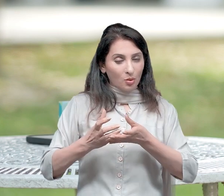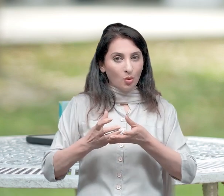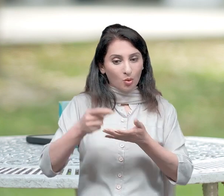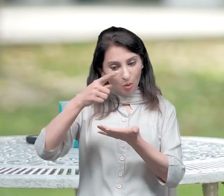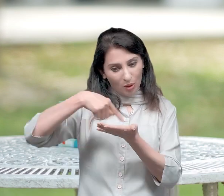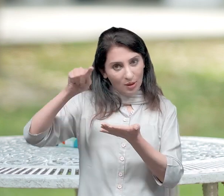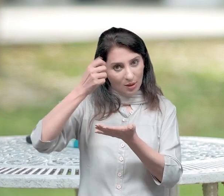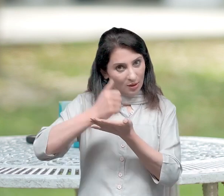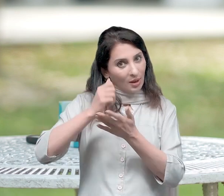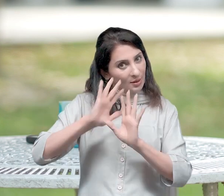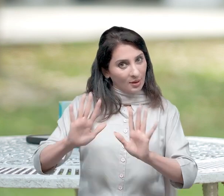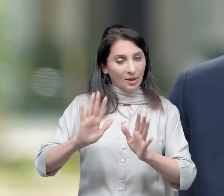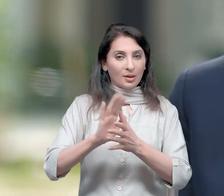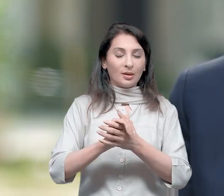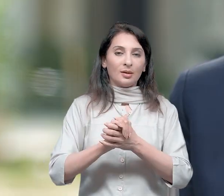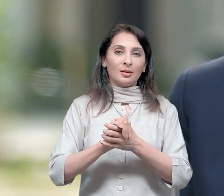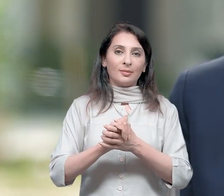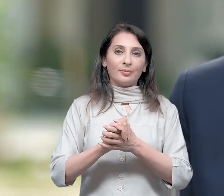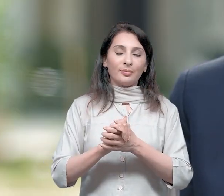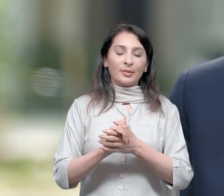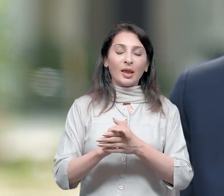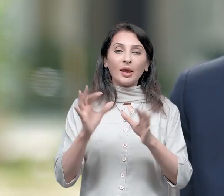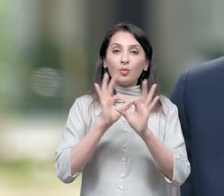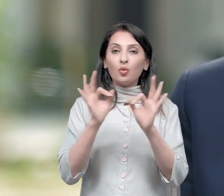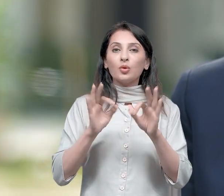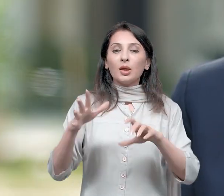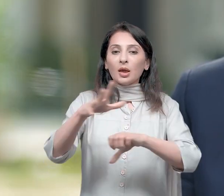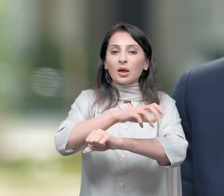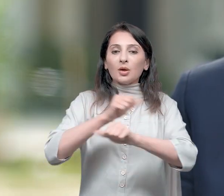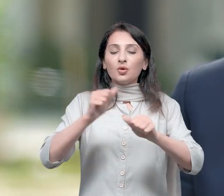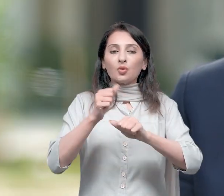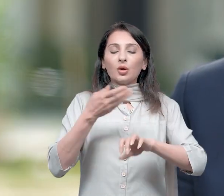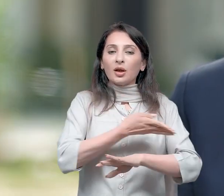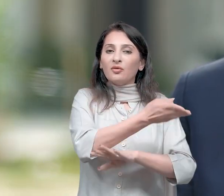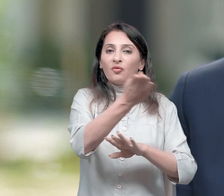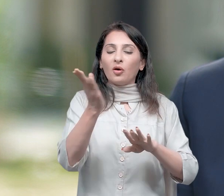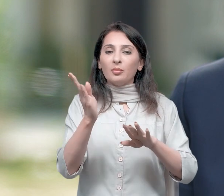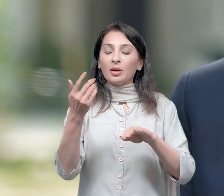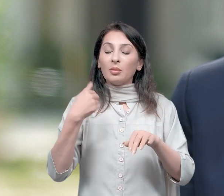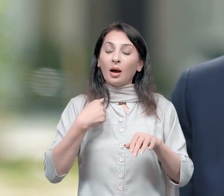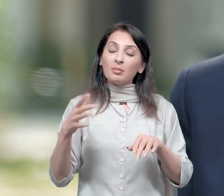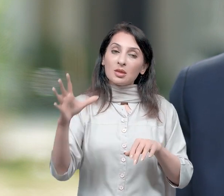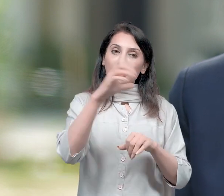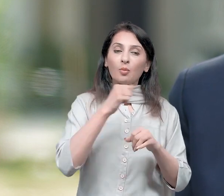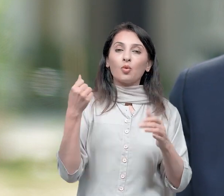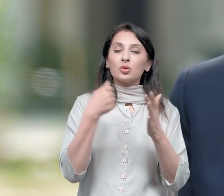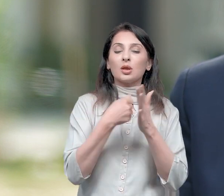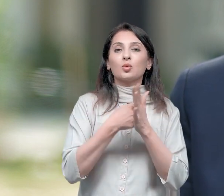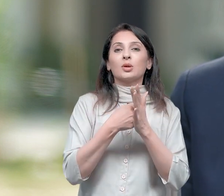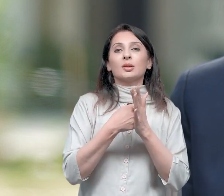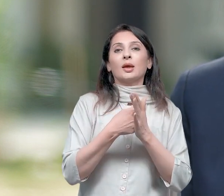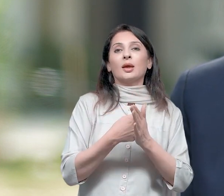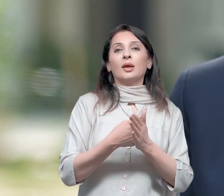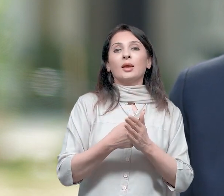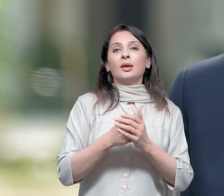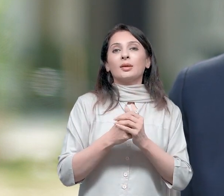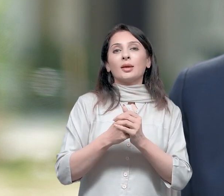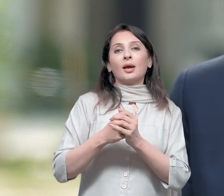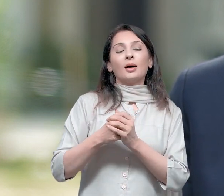کنٹرولڈ انوائرمنٹ کے اندر وی شوڈ ٹرائی ٹو انسینٹیوائز آر ایکسپورٹ